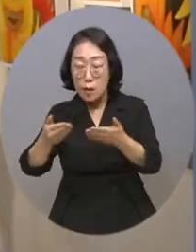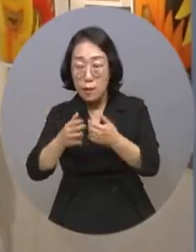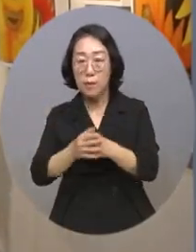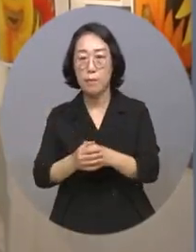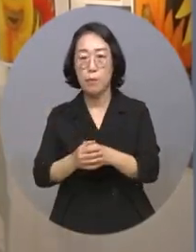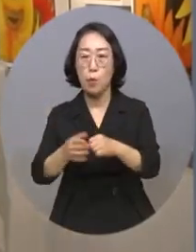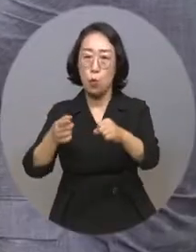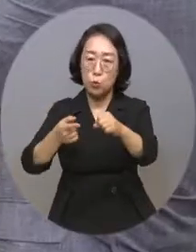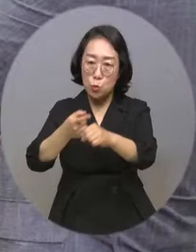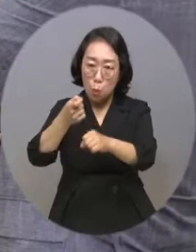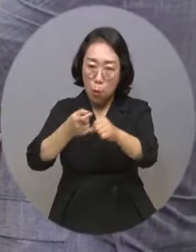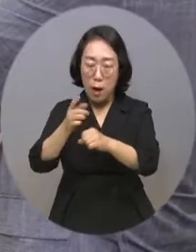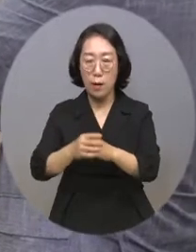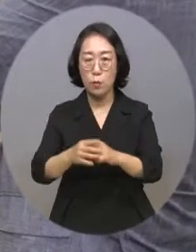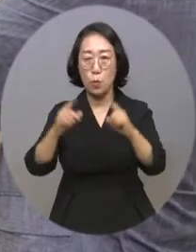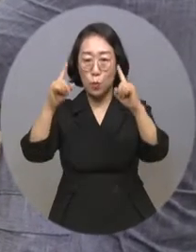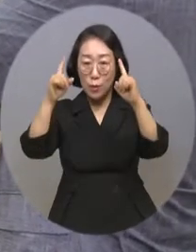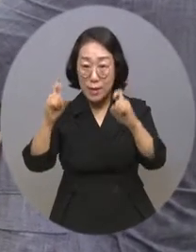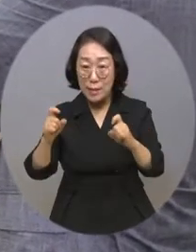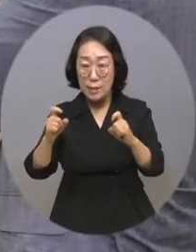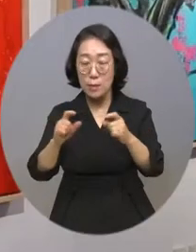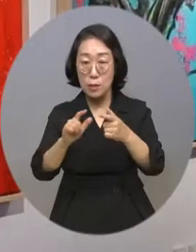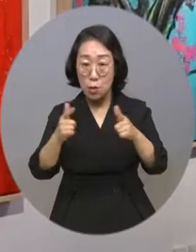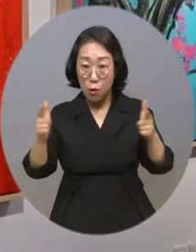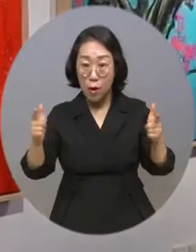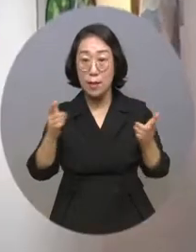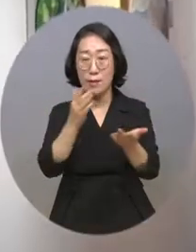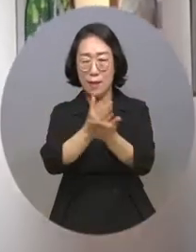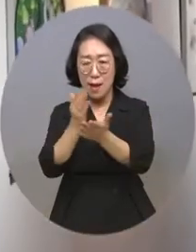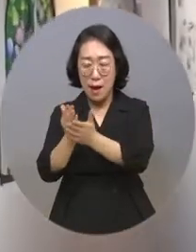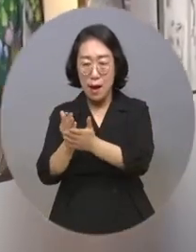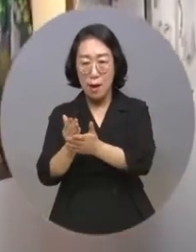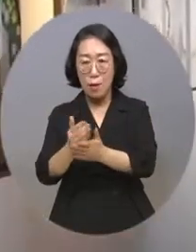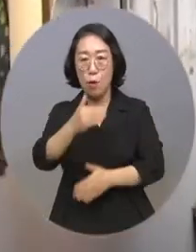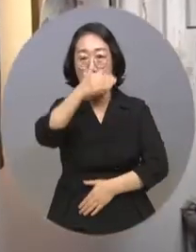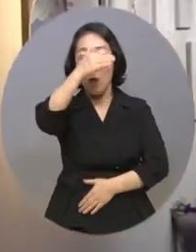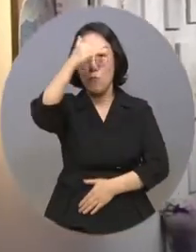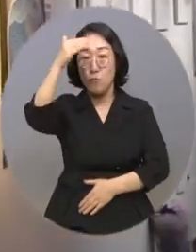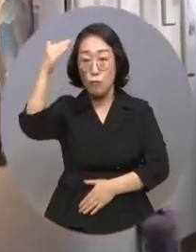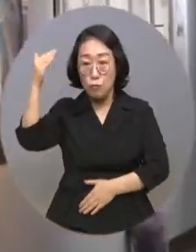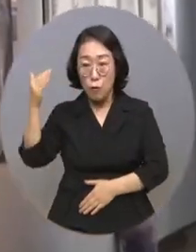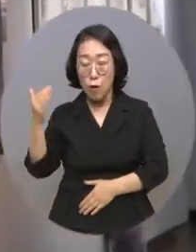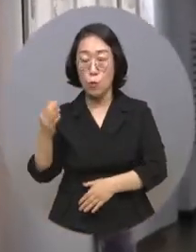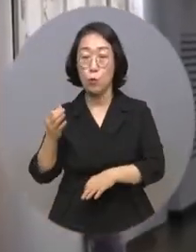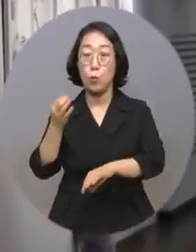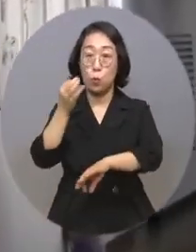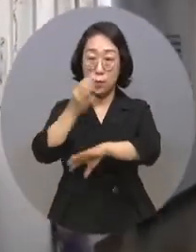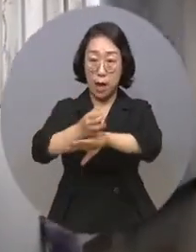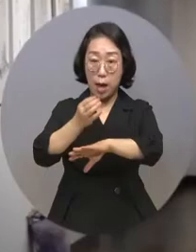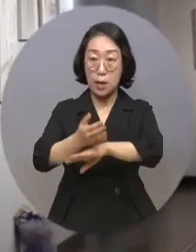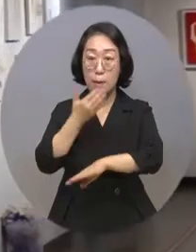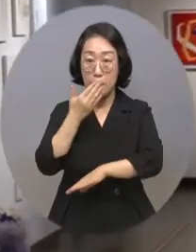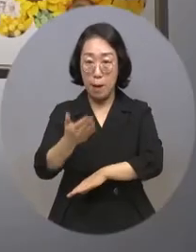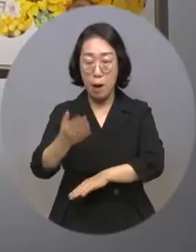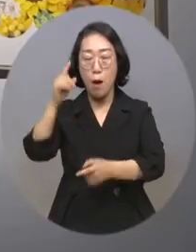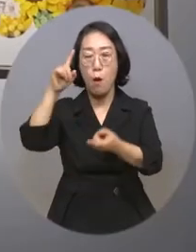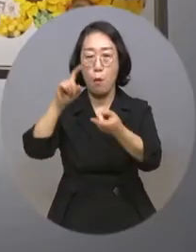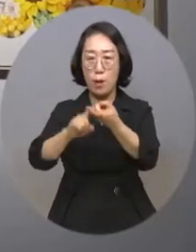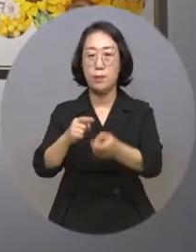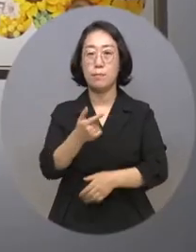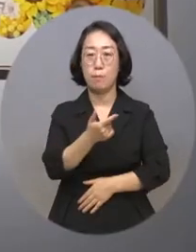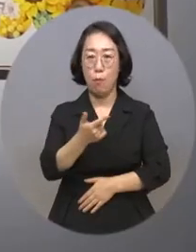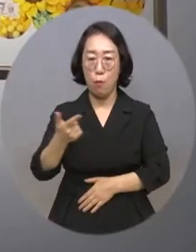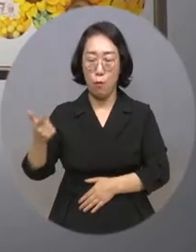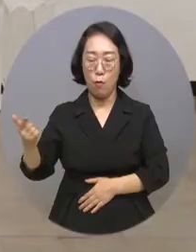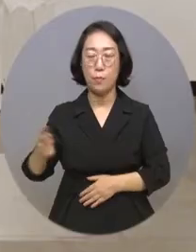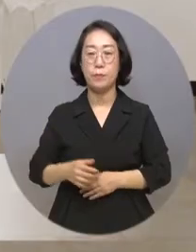조각, 사진 등 다양한 장르의 작품을 관람하고 구매할 수 있어 큰 관심을 모으고